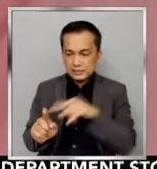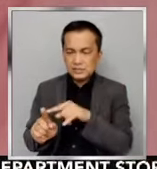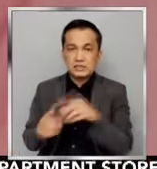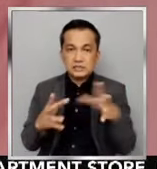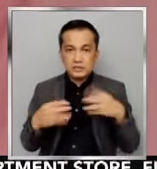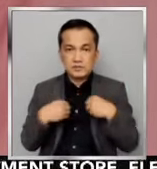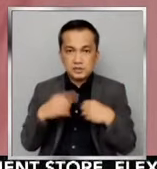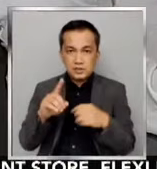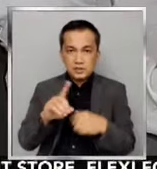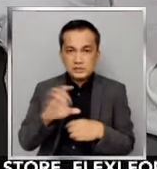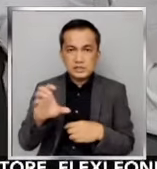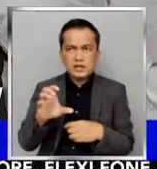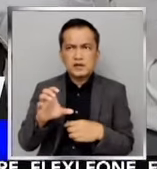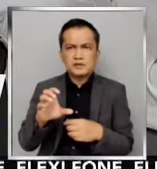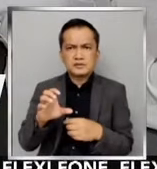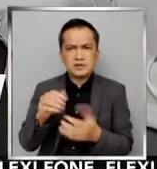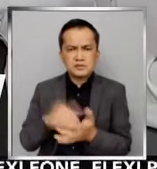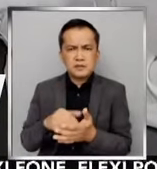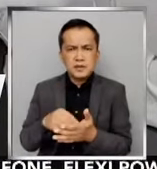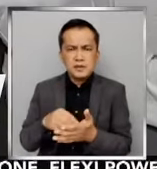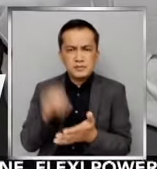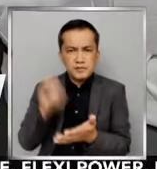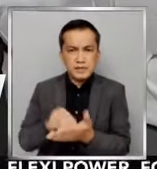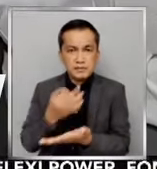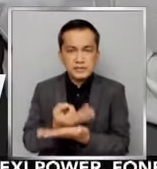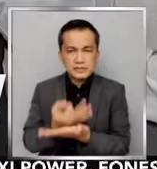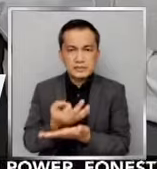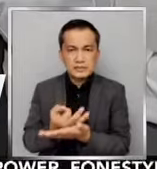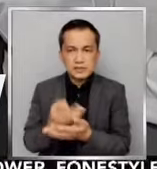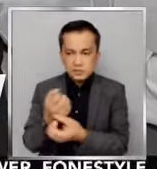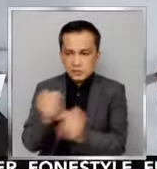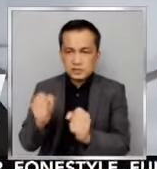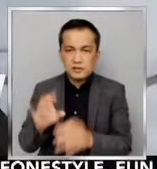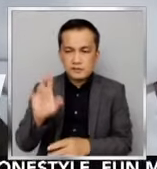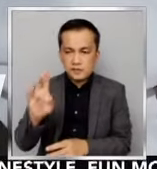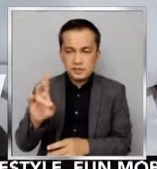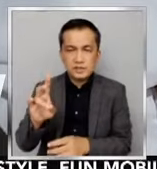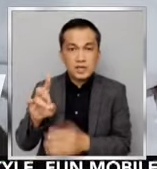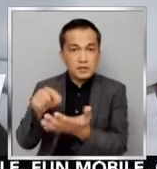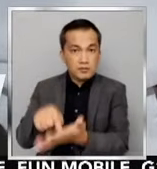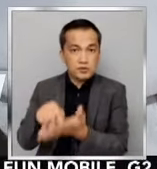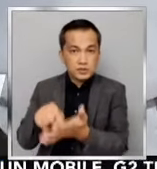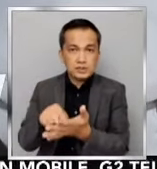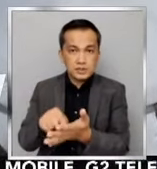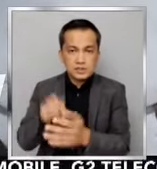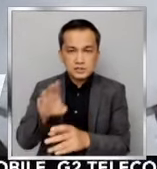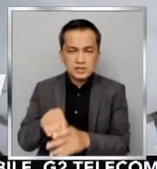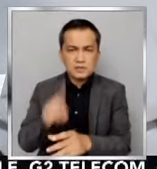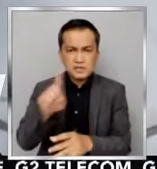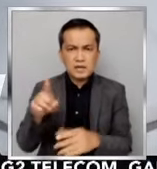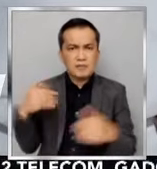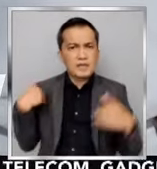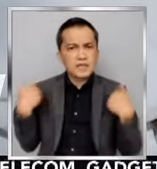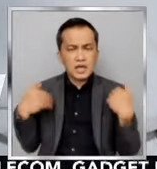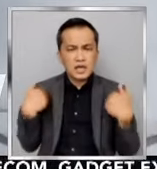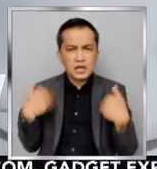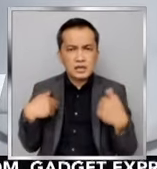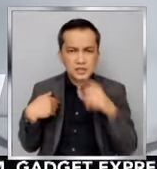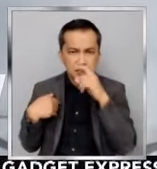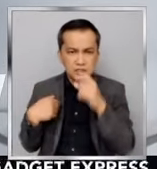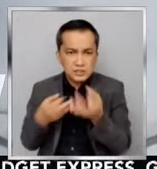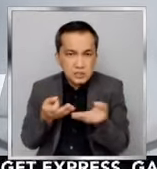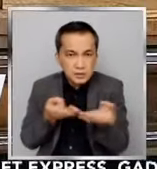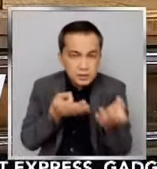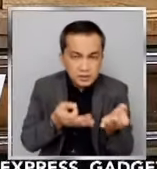100,000 pisong mark money. Nasa gip naman ang 7 freelance models kabilang ang isang minor de edad na ipapain daw dapat sa